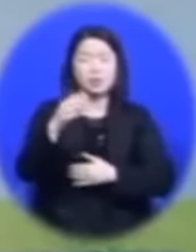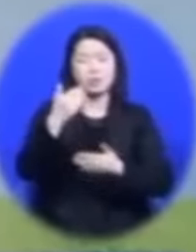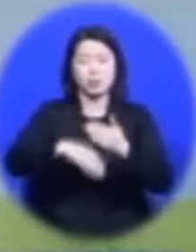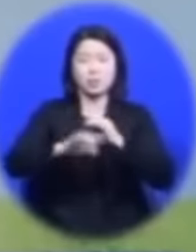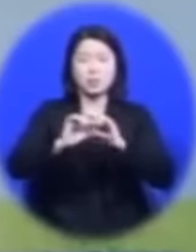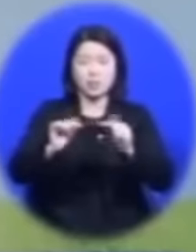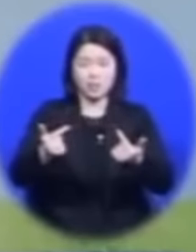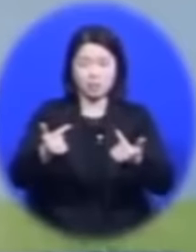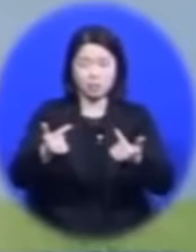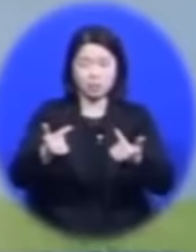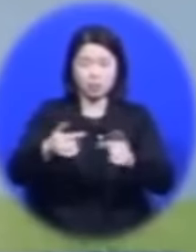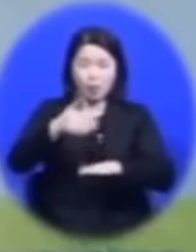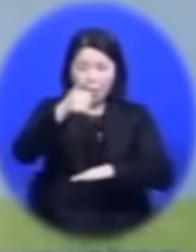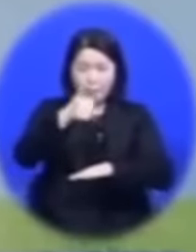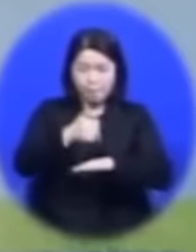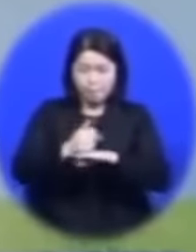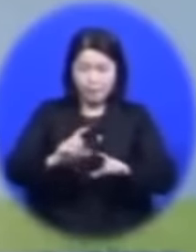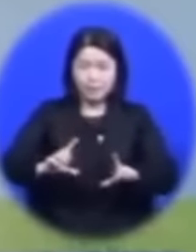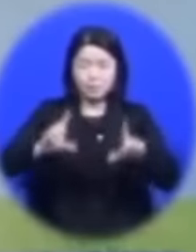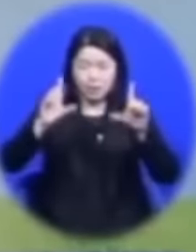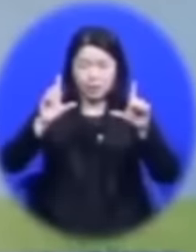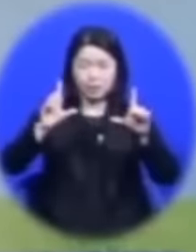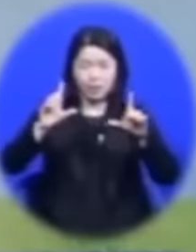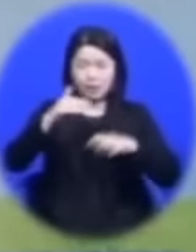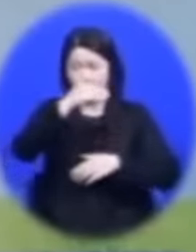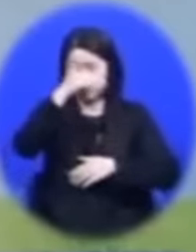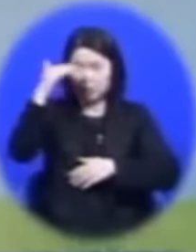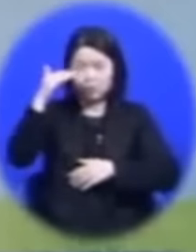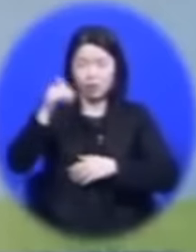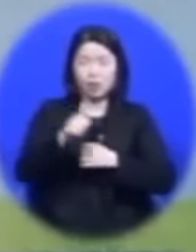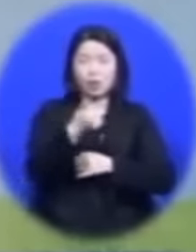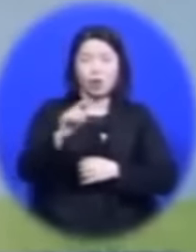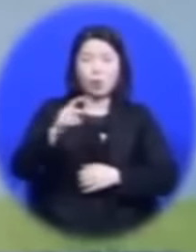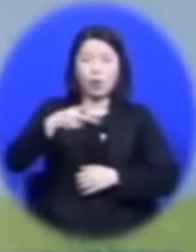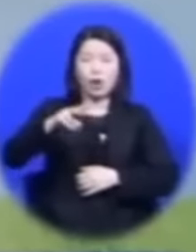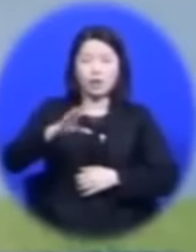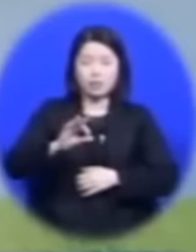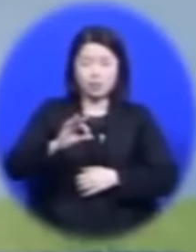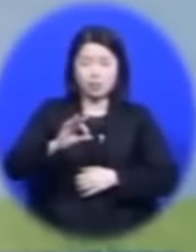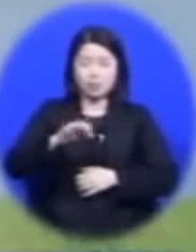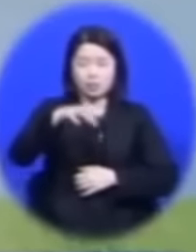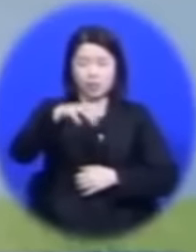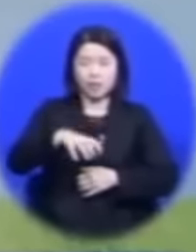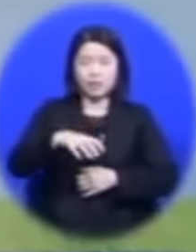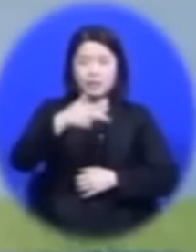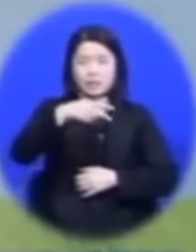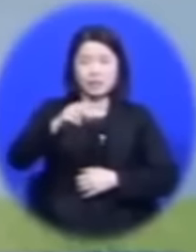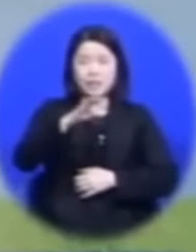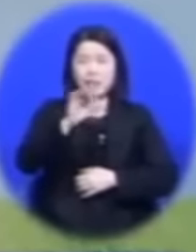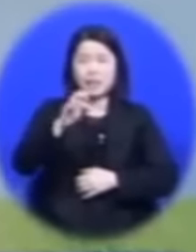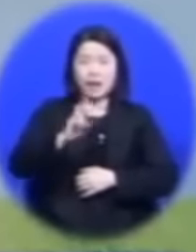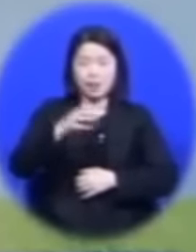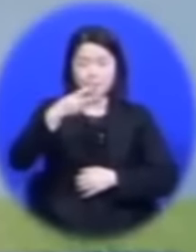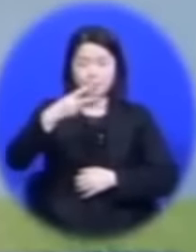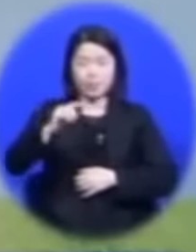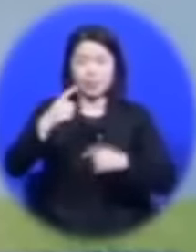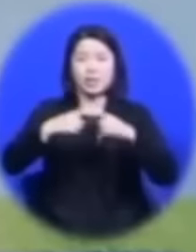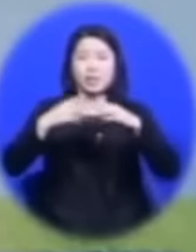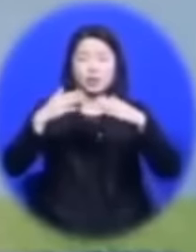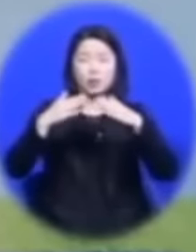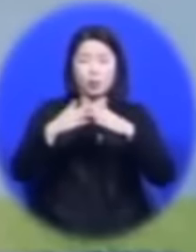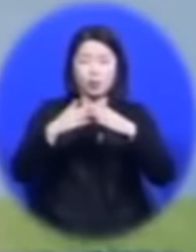그리고 마지막 날 우리가 둘러보았던 화성에 있는 제암리교회는 일제에 의해서